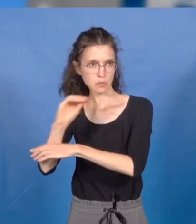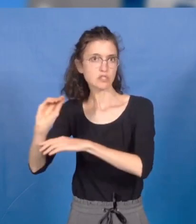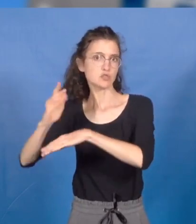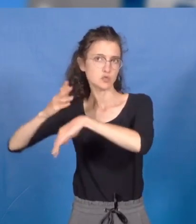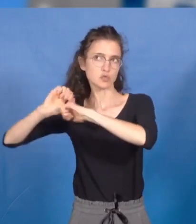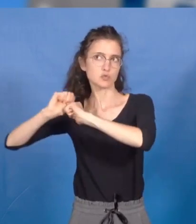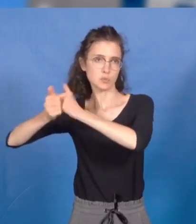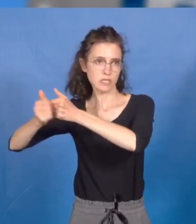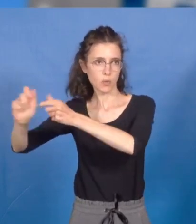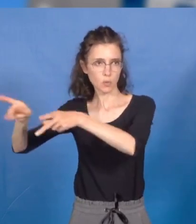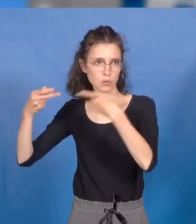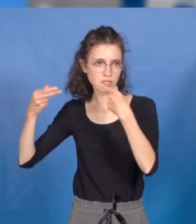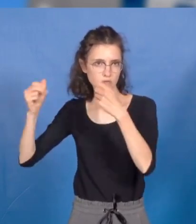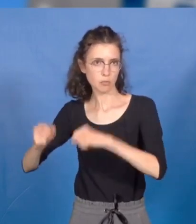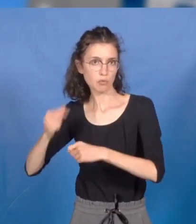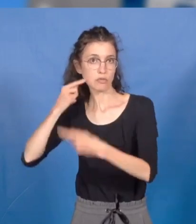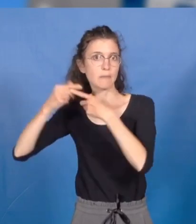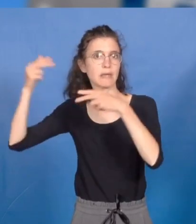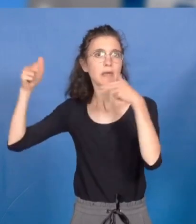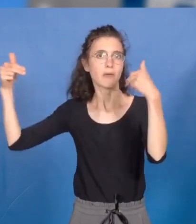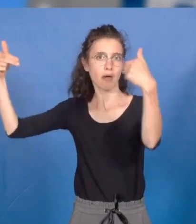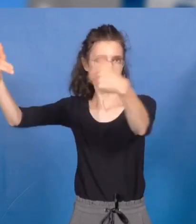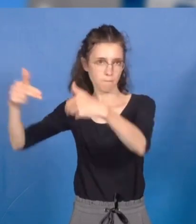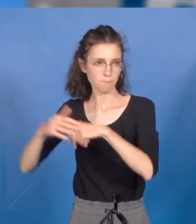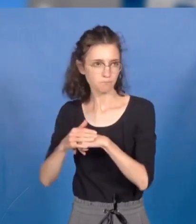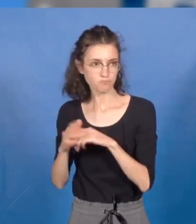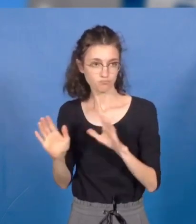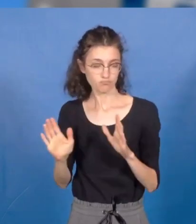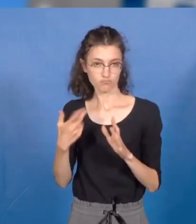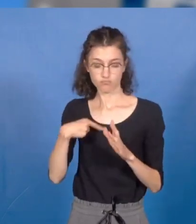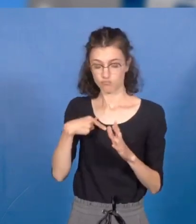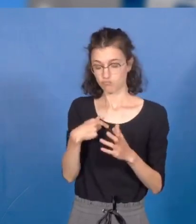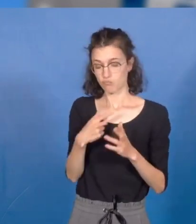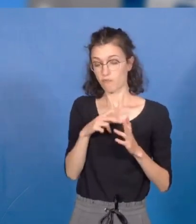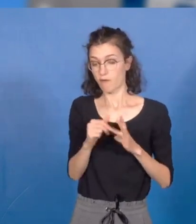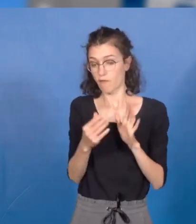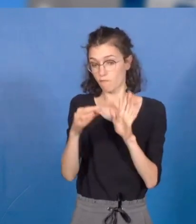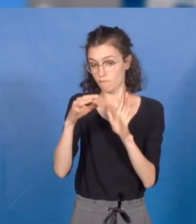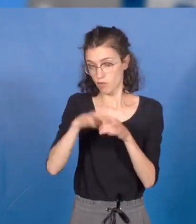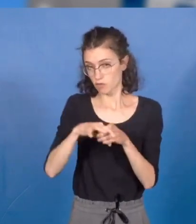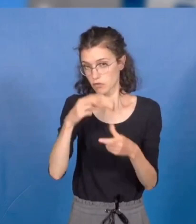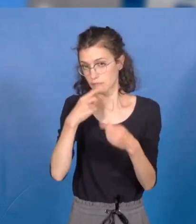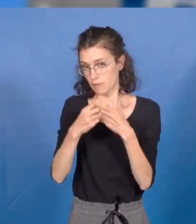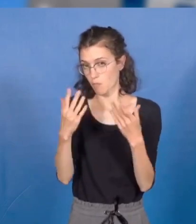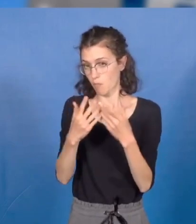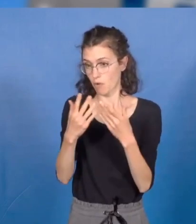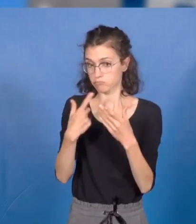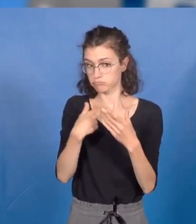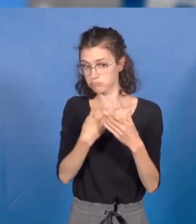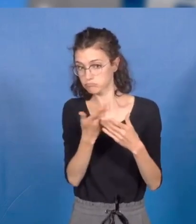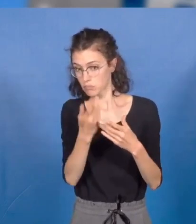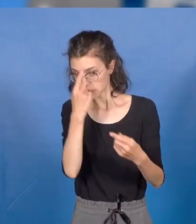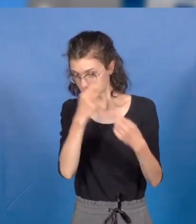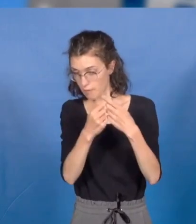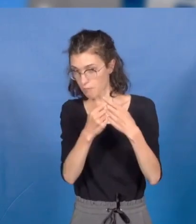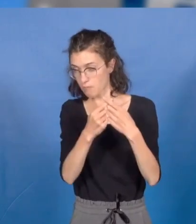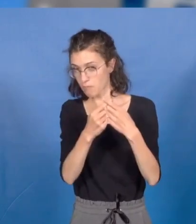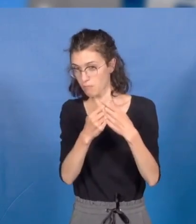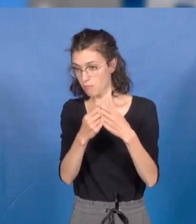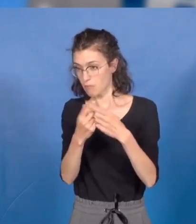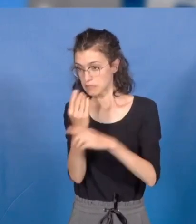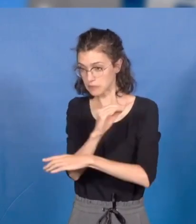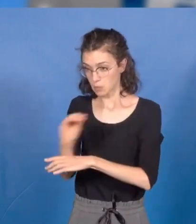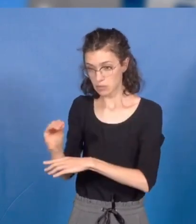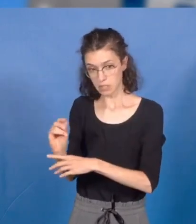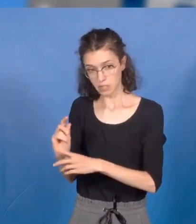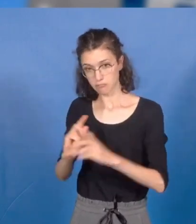clause que nous apprêtons à approuver. Donc d'une part, nous concédons la liberté à un acteur privé de doter un équipement public,